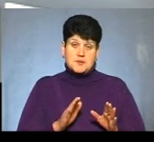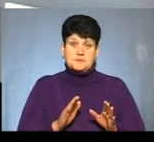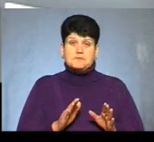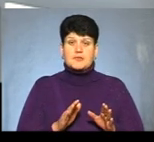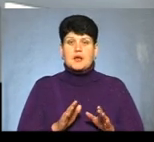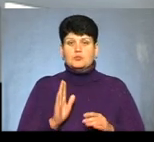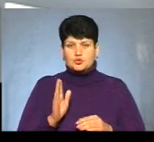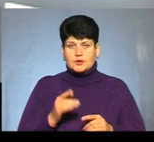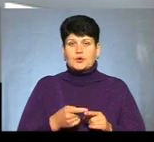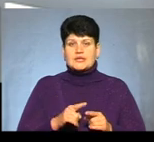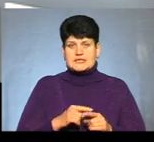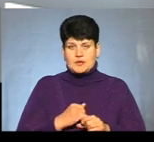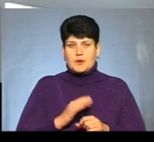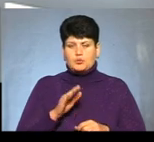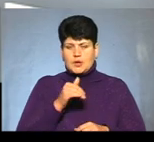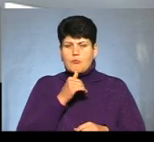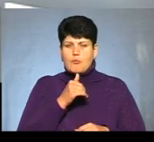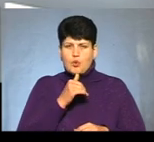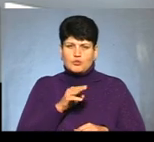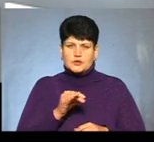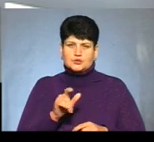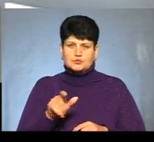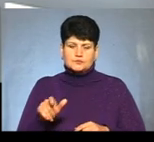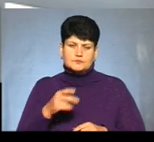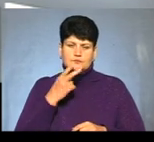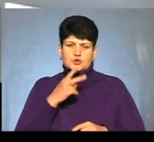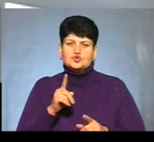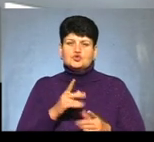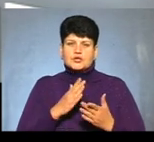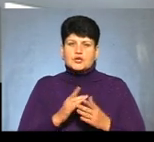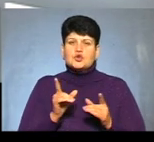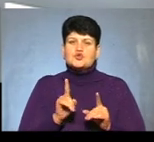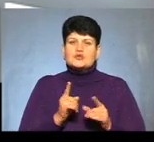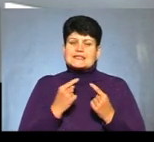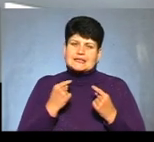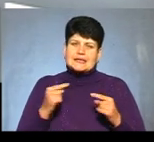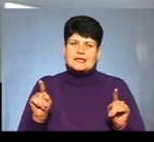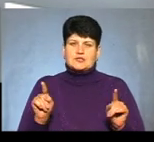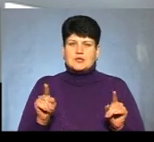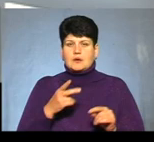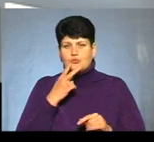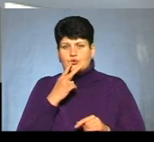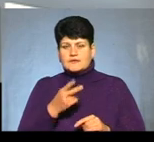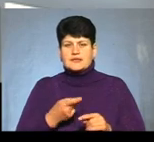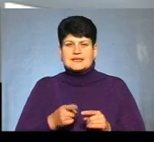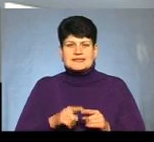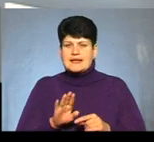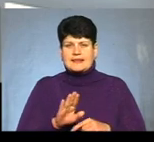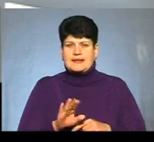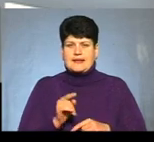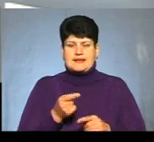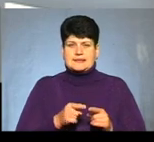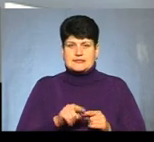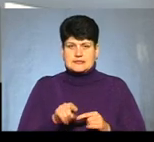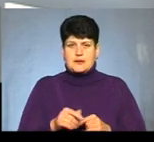І я думаю, будемо і це робити, будемо пробувати, щоб публіка побачила, що є щось інше. А може, знаєте, подивилися, сказали, ні,